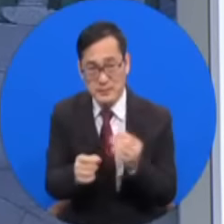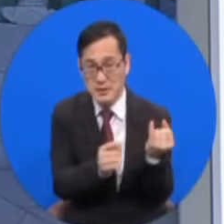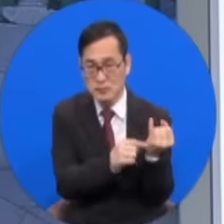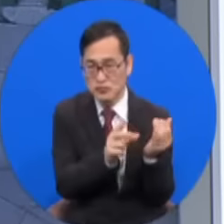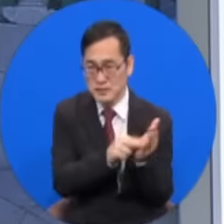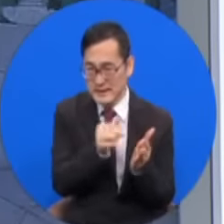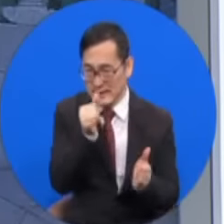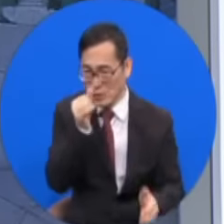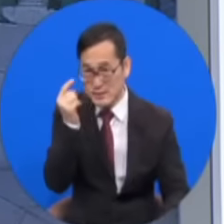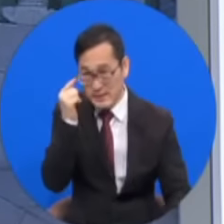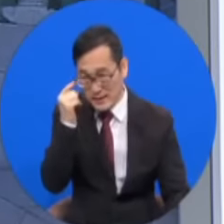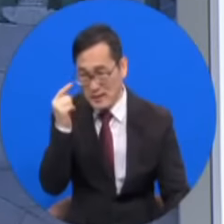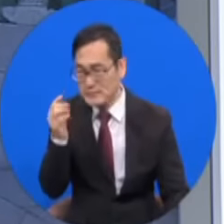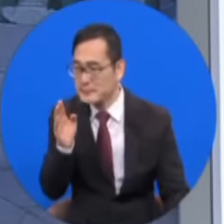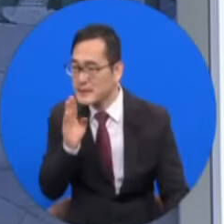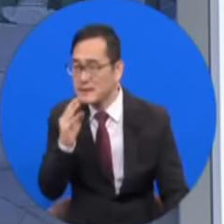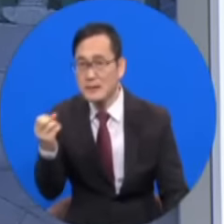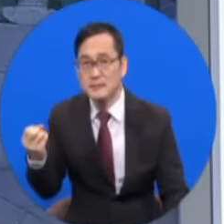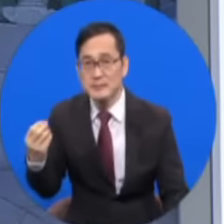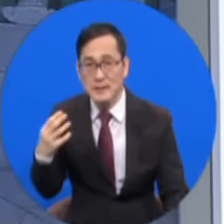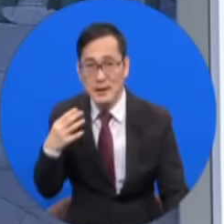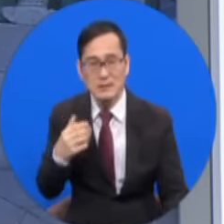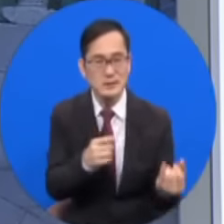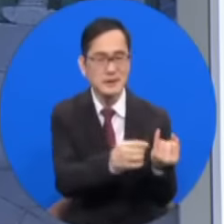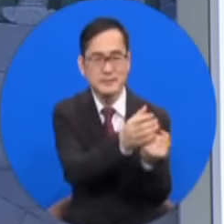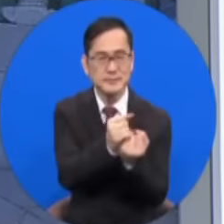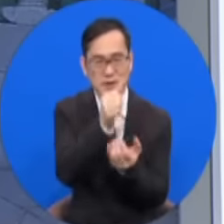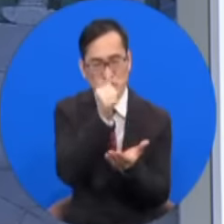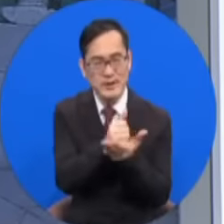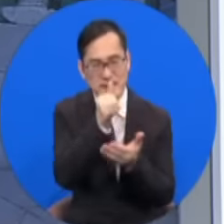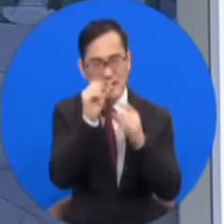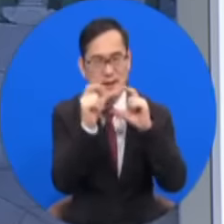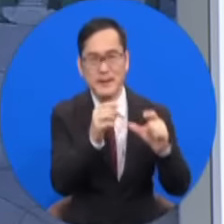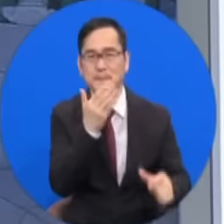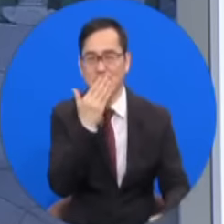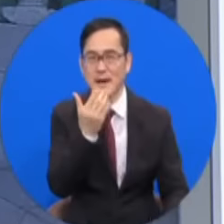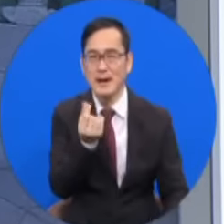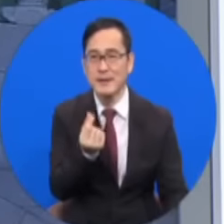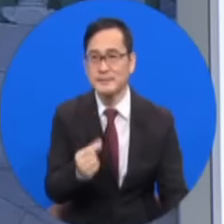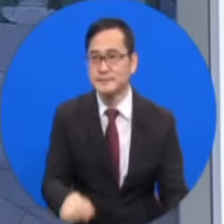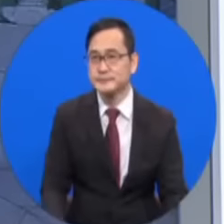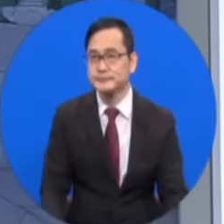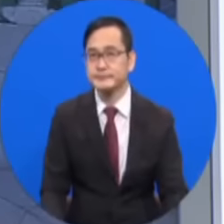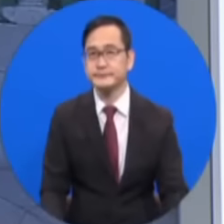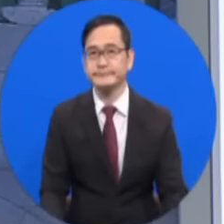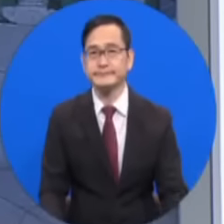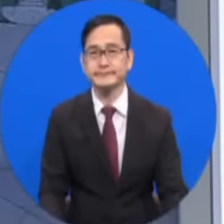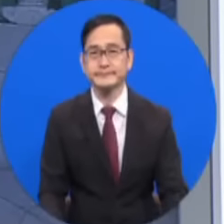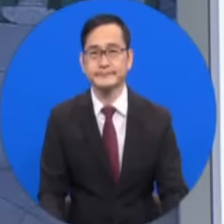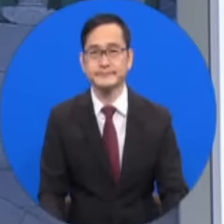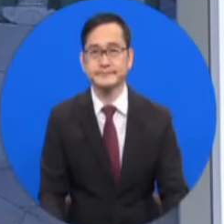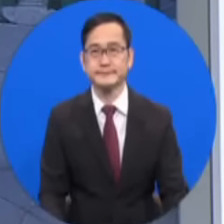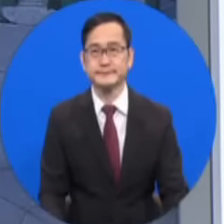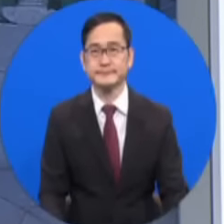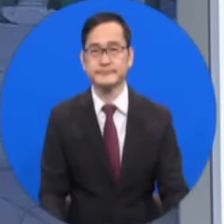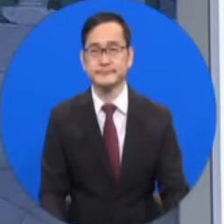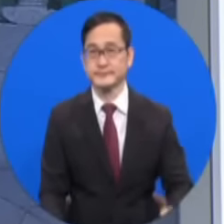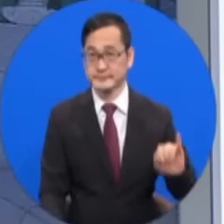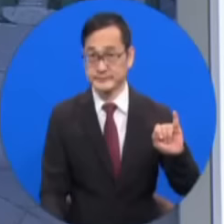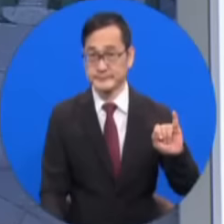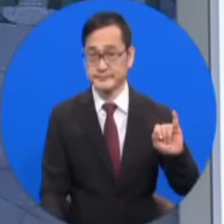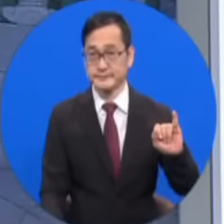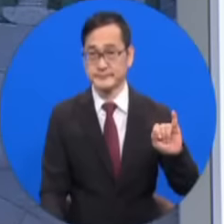그러면 지금 이재명 대표에 대한 법위 카드 유역 의혹에 대해서는 아직 뭐 기소가 되지 않은 상황이잖아요 네네 김혜경